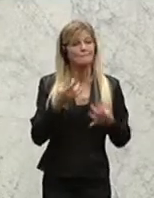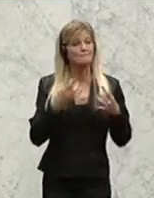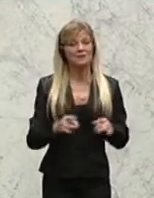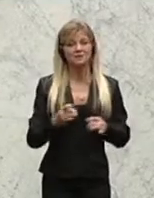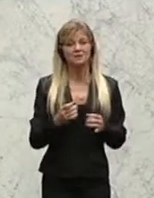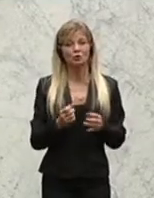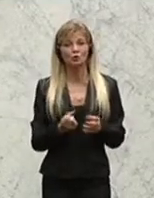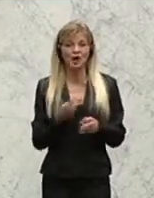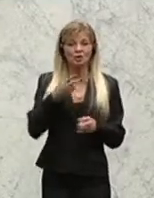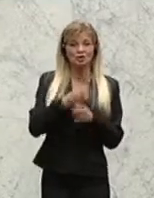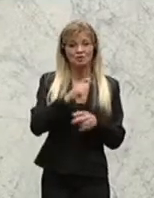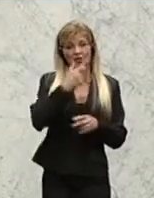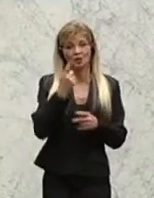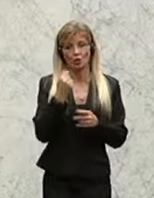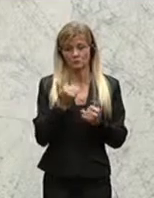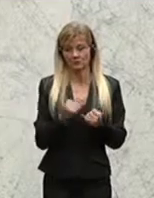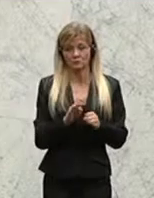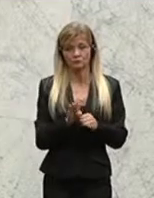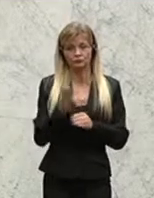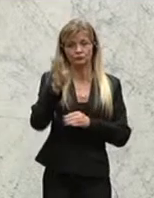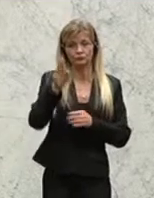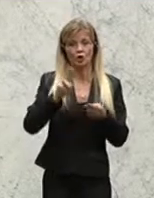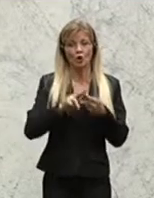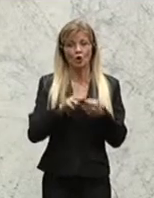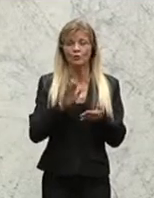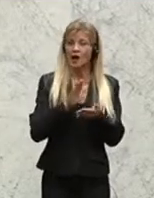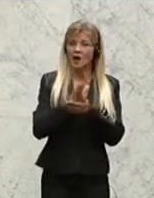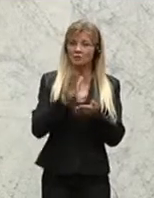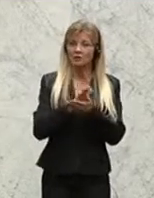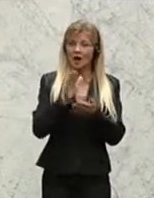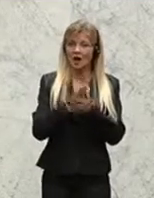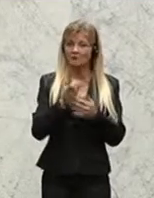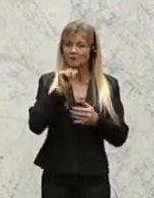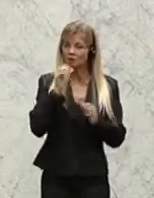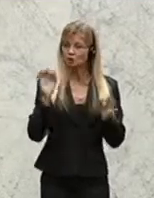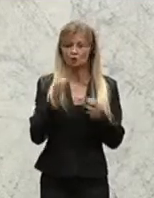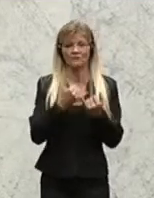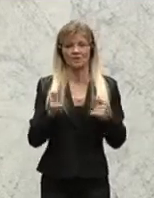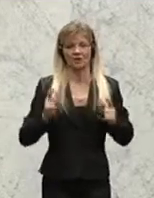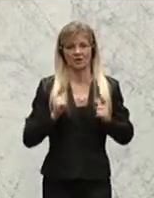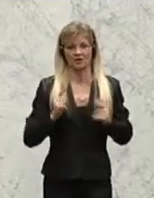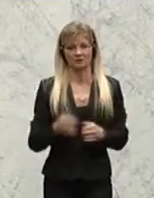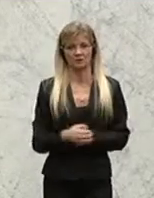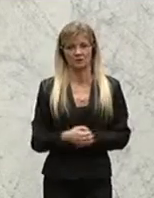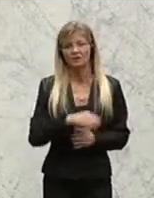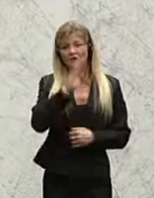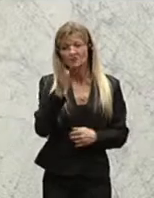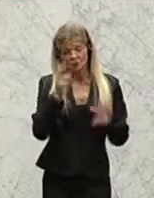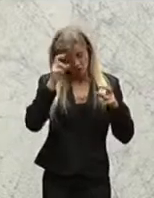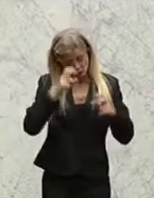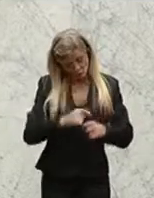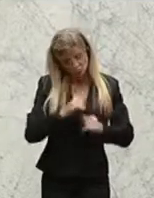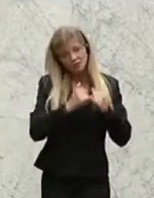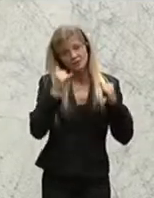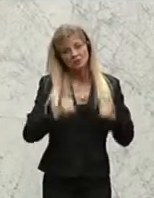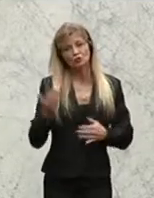die Ausgaben sich verhaltener entwickeln als erwartet. Das Wirtschaftsforschungsinstitut hat festgehalten, dass